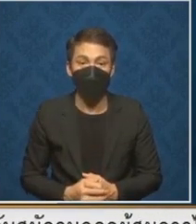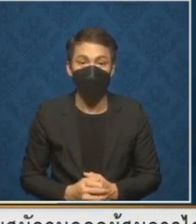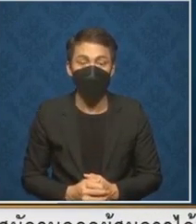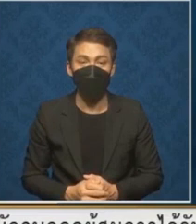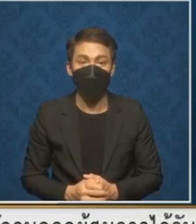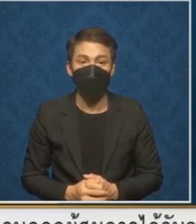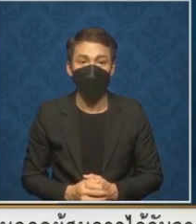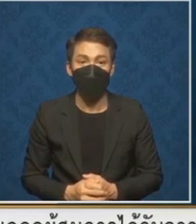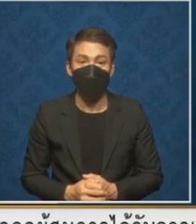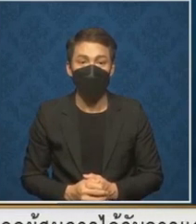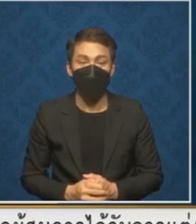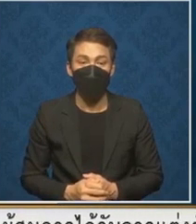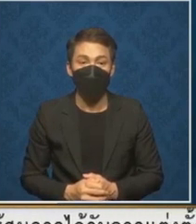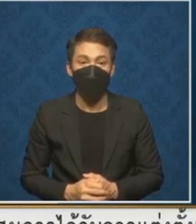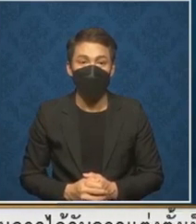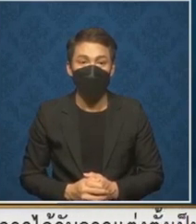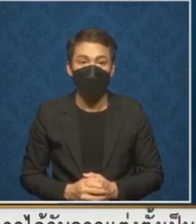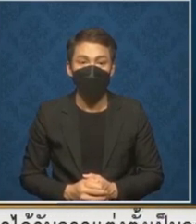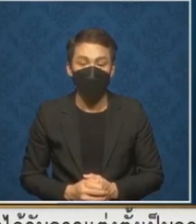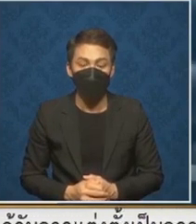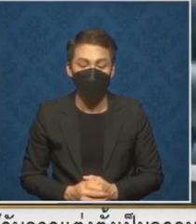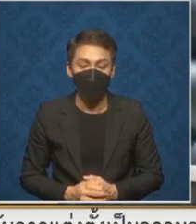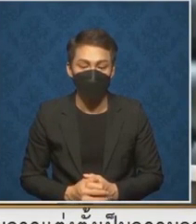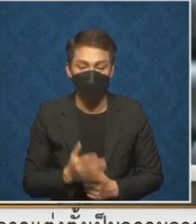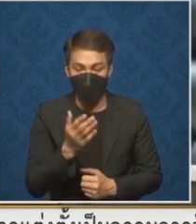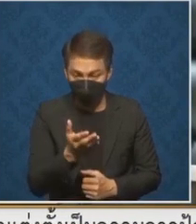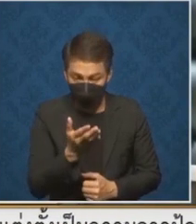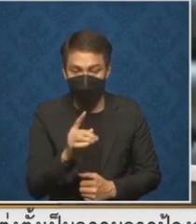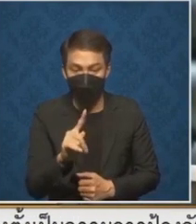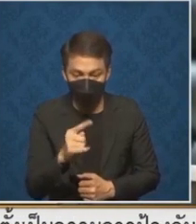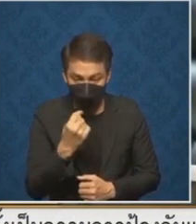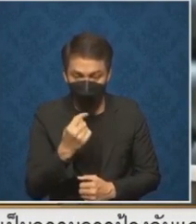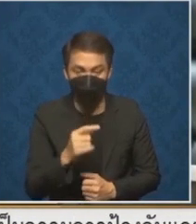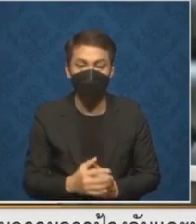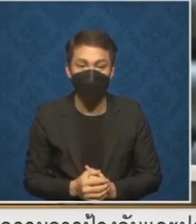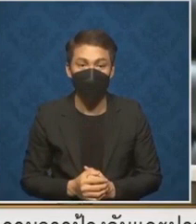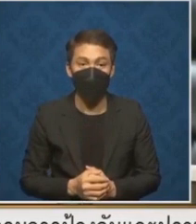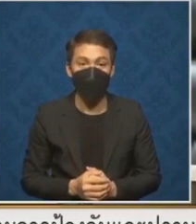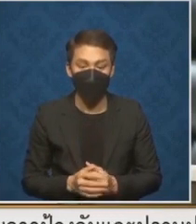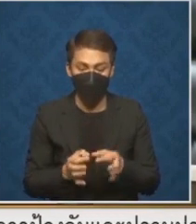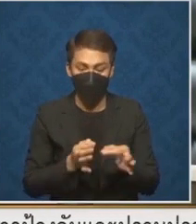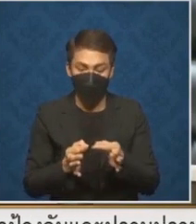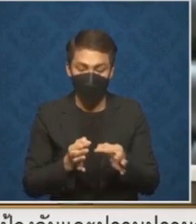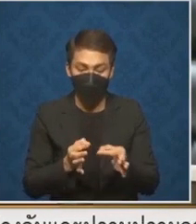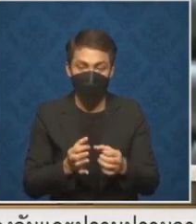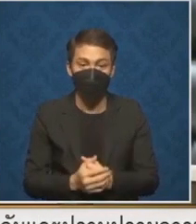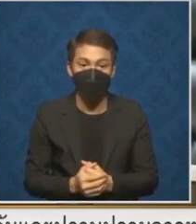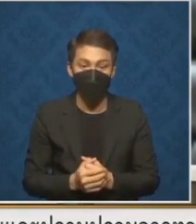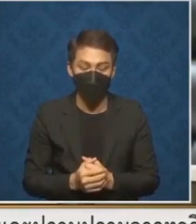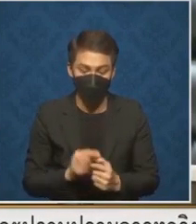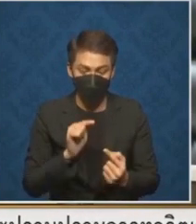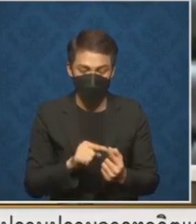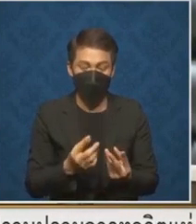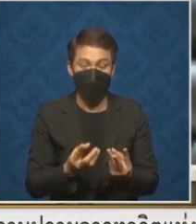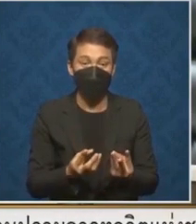ที่อยากให้ท่านได้ตอบรัหน่อยคอวนนี้เราจะเหนว่าที่ดิน